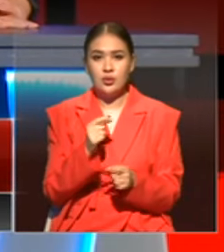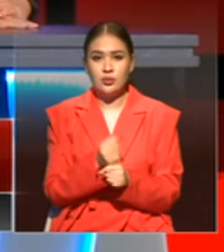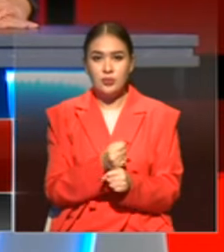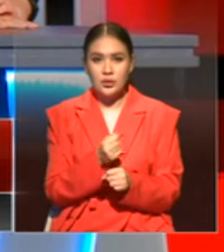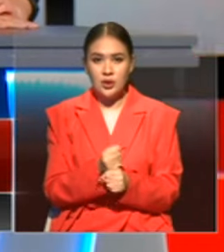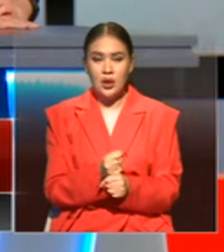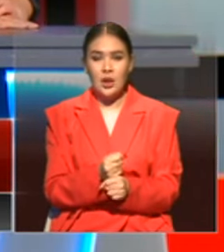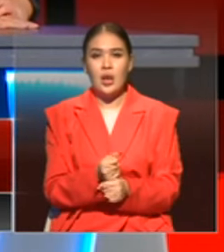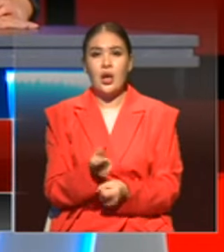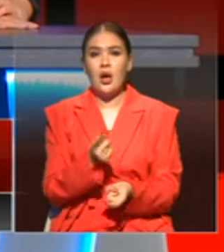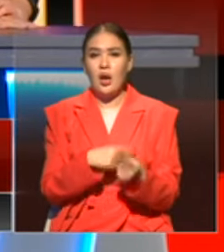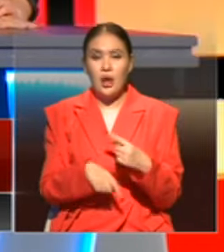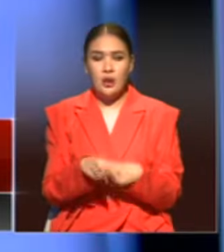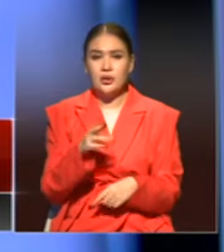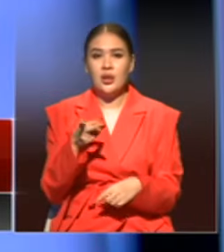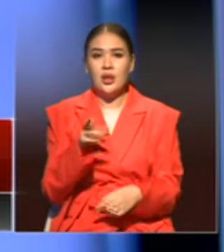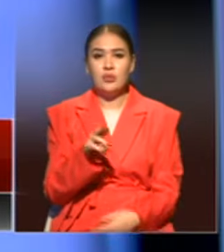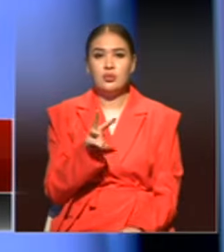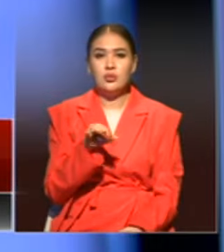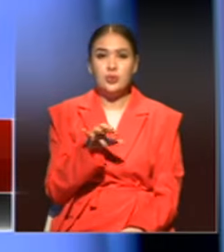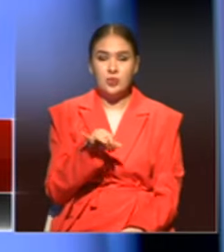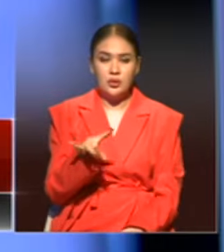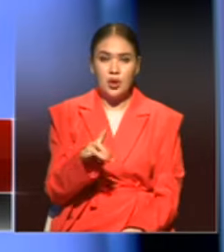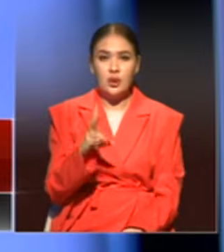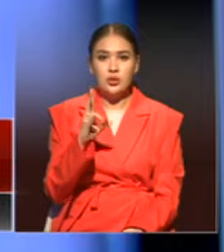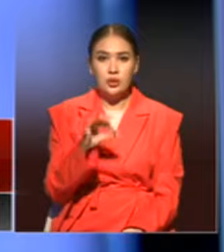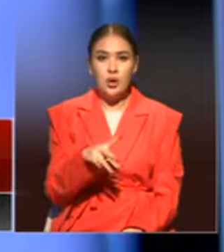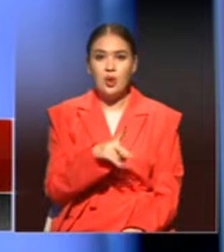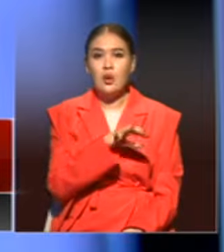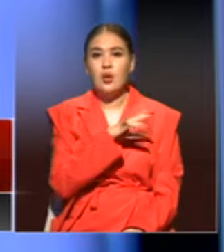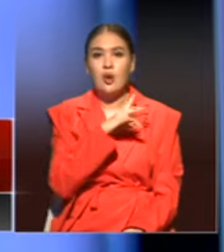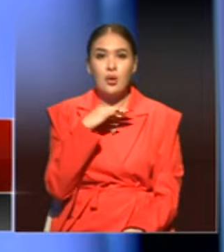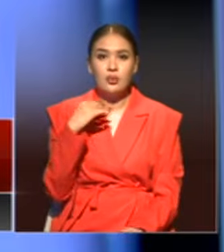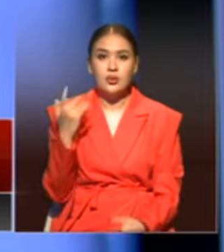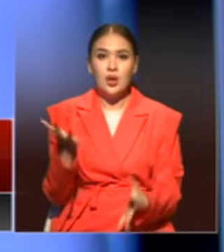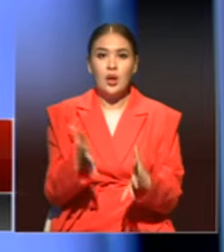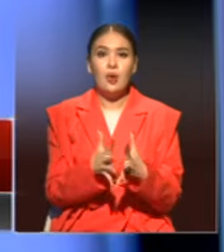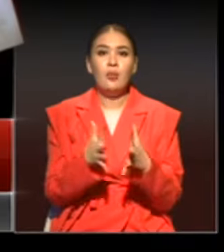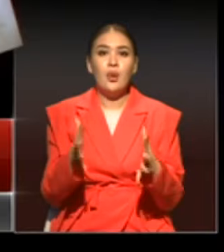өңдеу үшін төлейді, қоқыс үшін ақша төлейді. Бірақ осы көптеген басым бөлігі